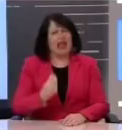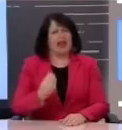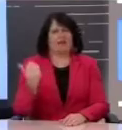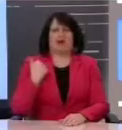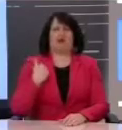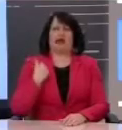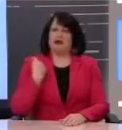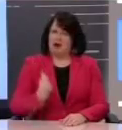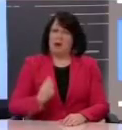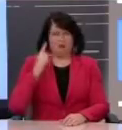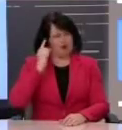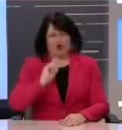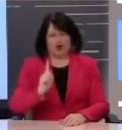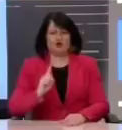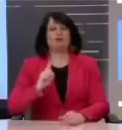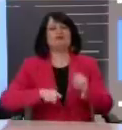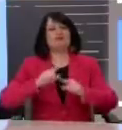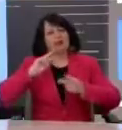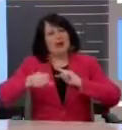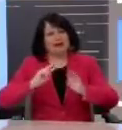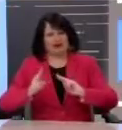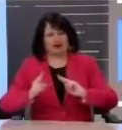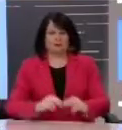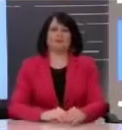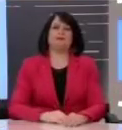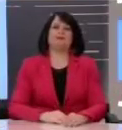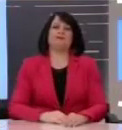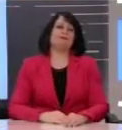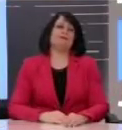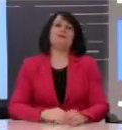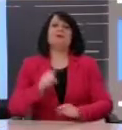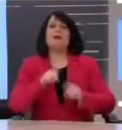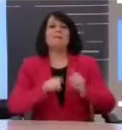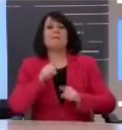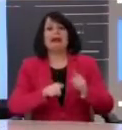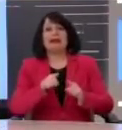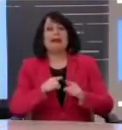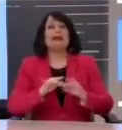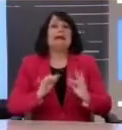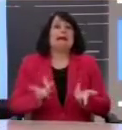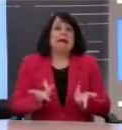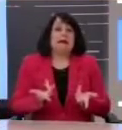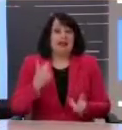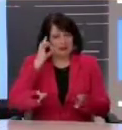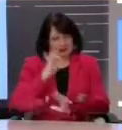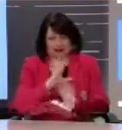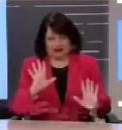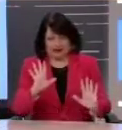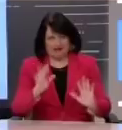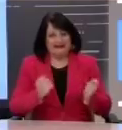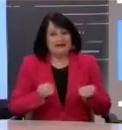ζητήματα αυτά, να δώσω ορισμένες απαντήσεις. Γιατί ορισμένοι φαίνεται ότι είτε δεν έχουν κατανοήσει